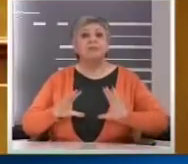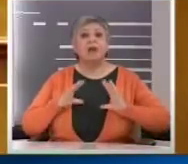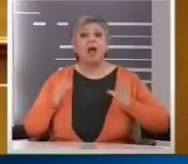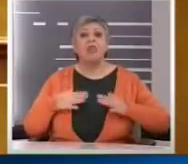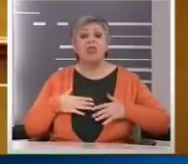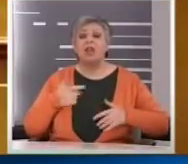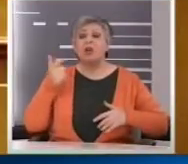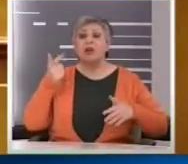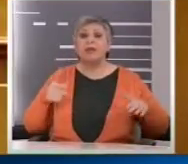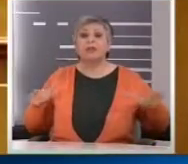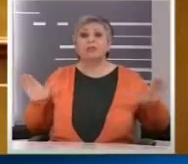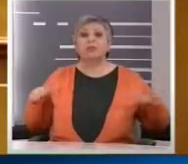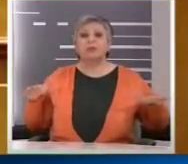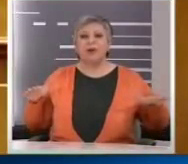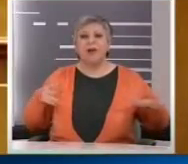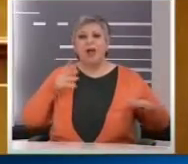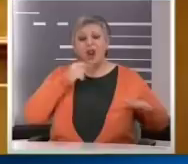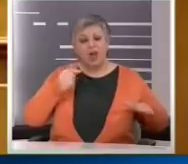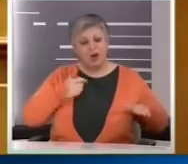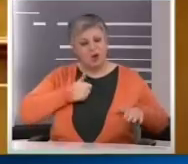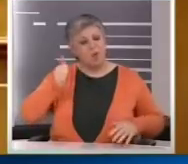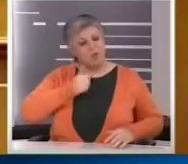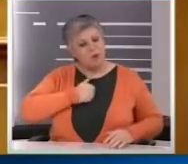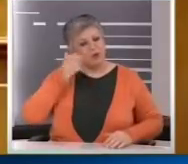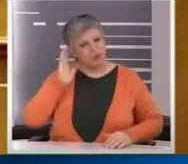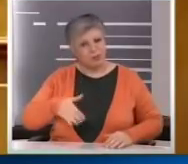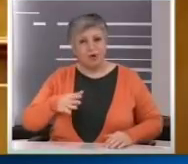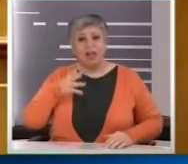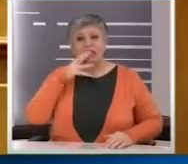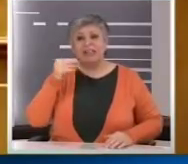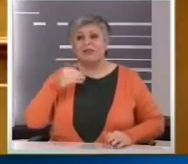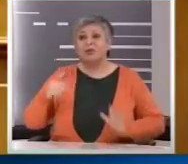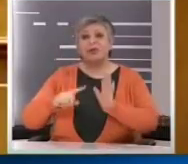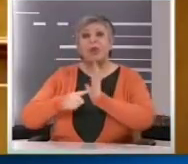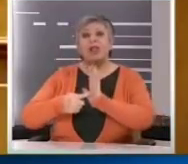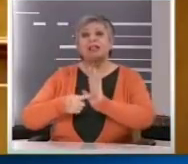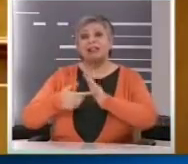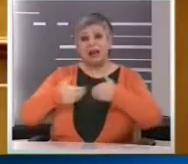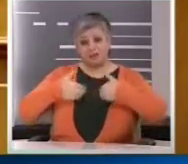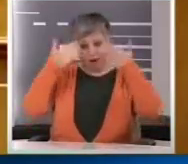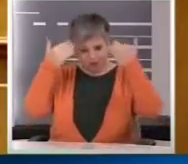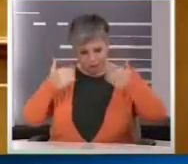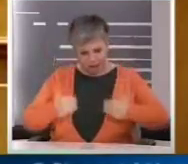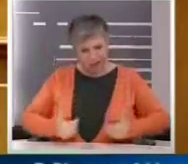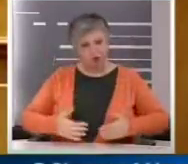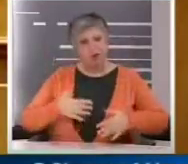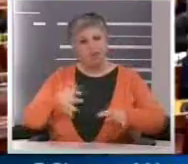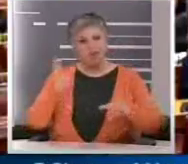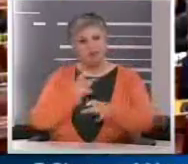φτερά, πετώ με τα δικά μου. Γι' αυτό πολλοί ζηλεύουν εμέ το πέταγμά μου. Να είστε καλά, θα τα